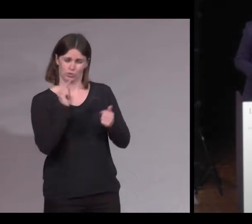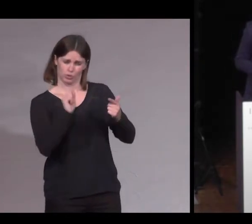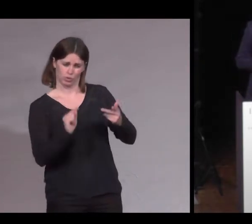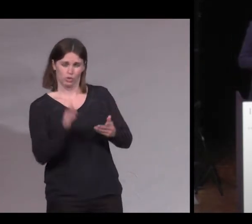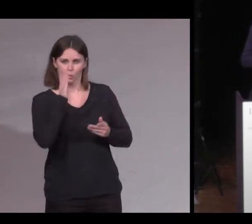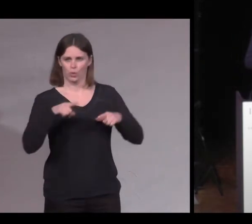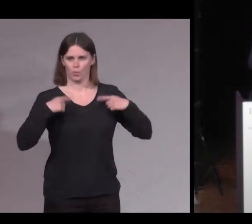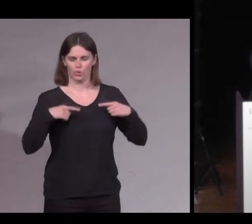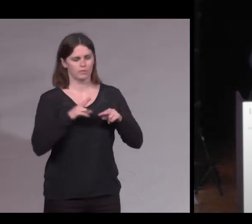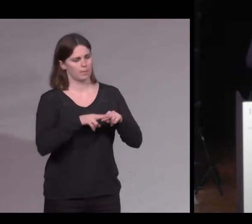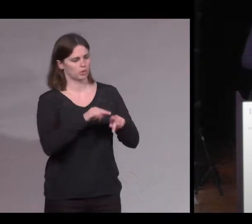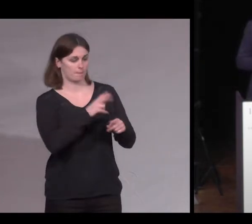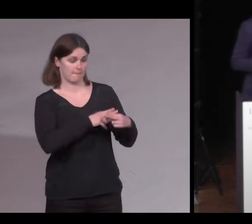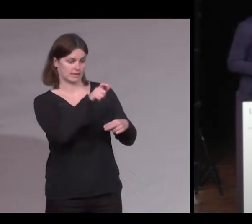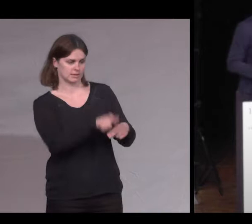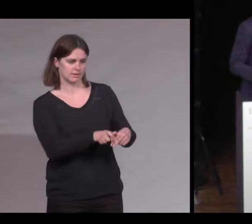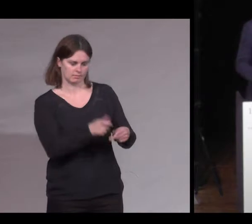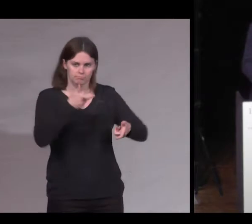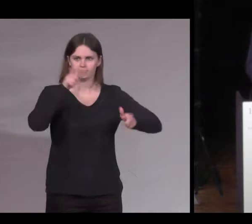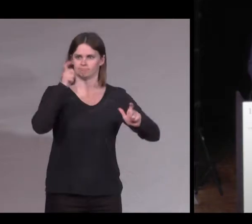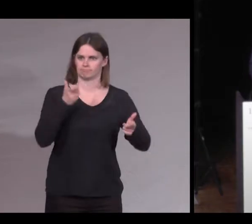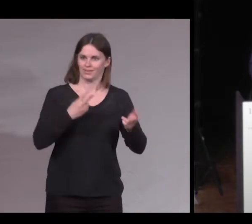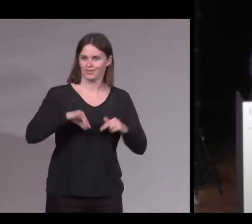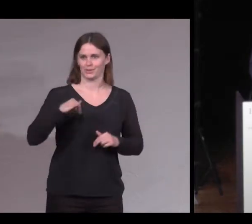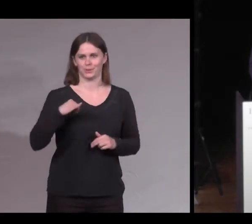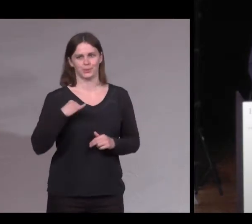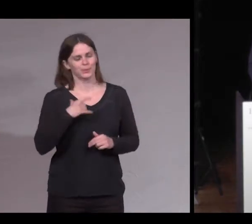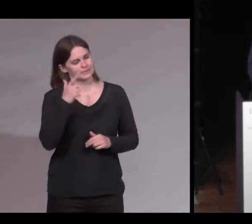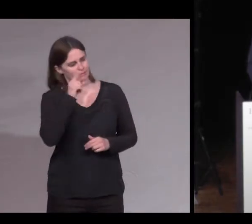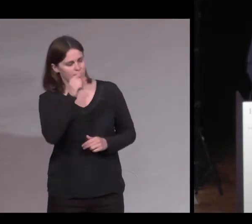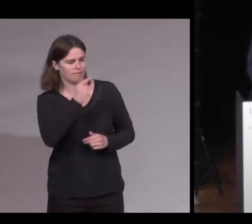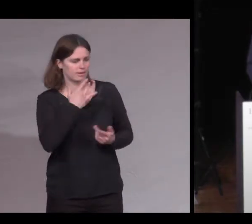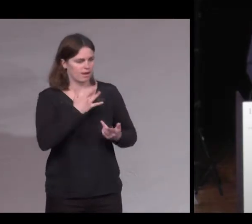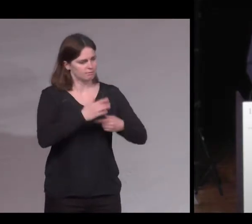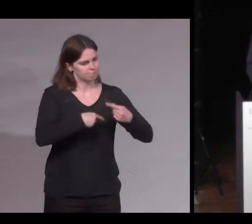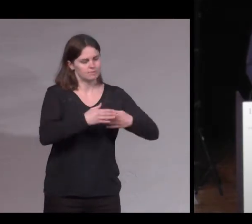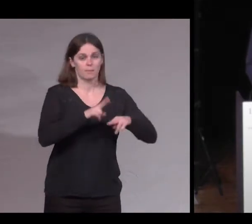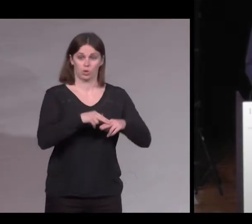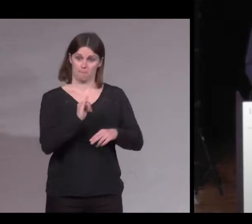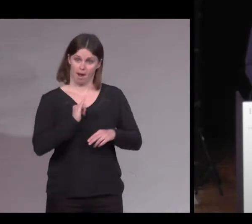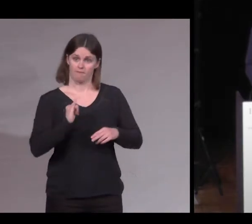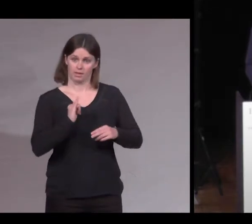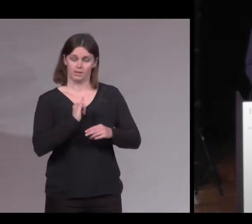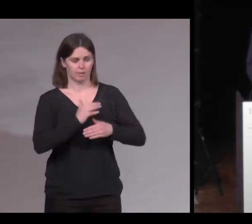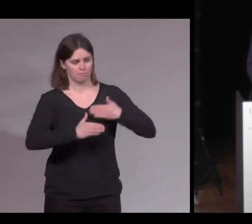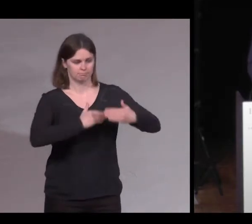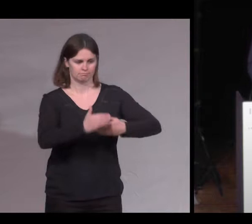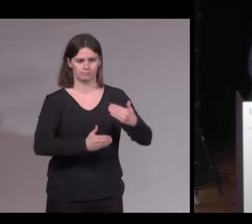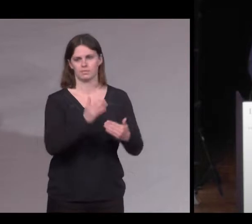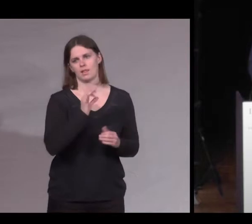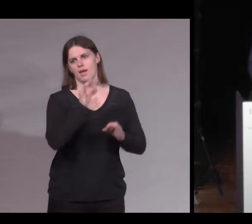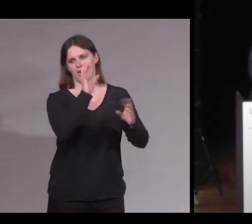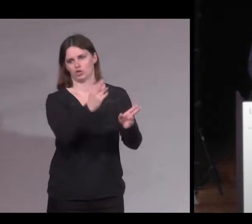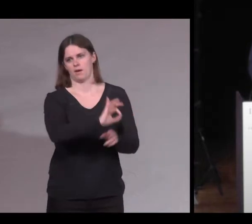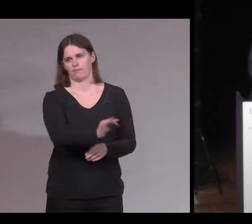jsou vlastně důležité nezbytné podklady pro to, aby ta rehabilitace byla úspěšná a dlouhodobě efektivní. Co nám vlastně umožňují